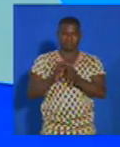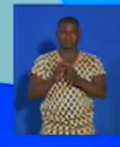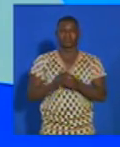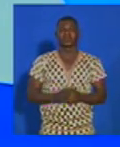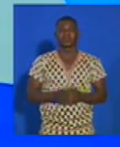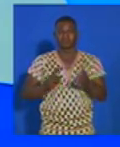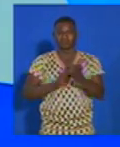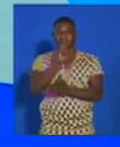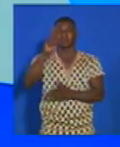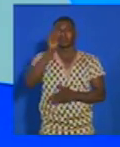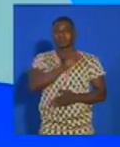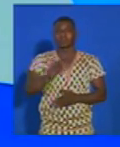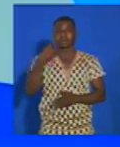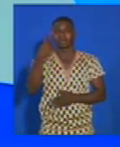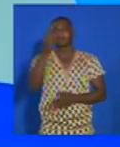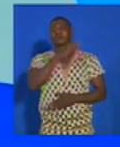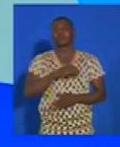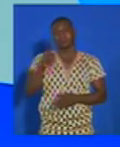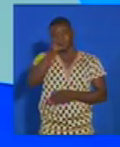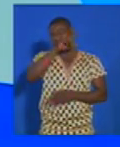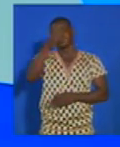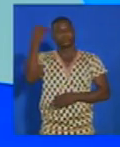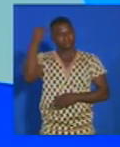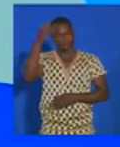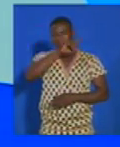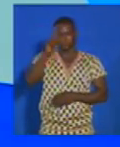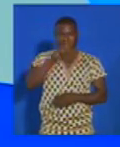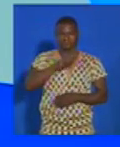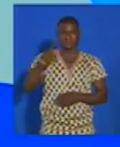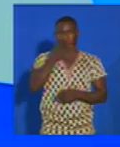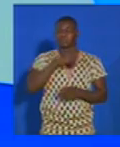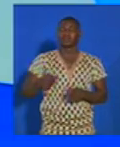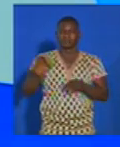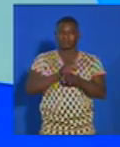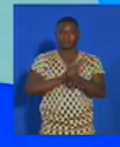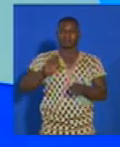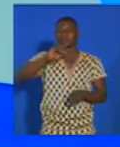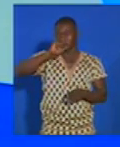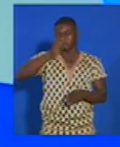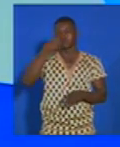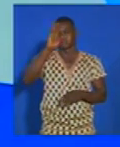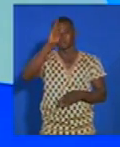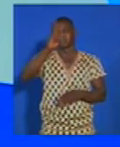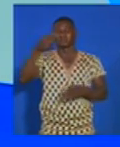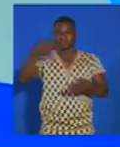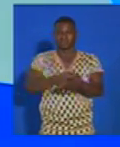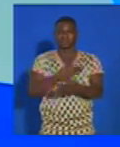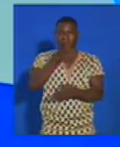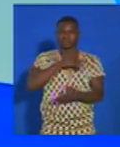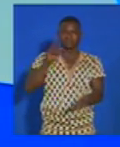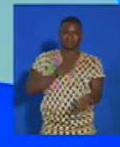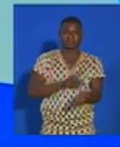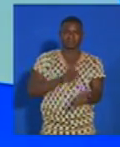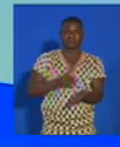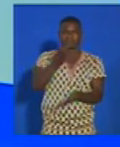L'université Ouagadougou Joseph Kizerbo a formé 16 nouveaux docteurs spécialisés en gynécologie obstétricale.